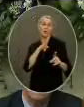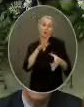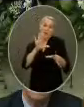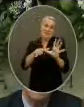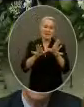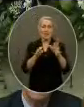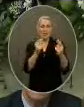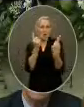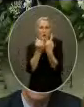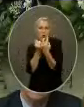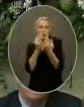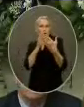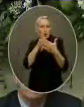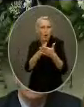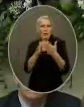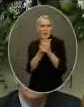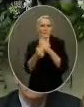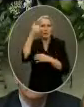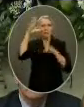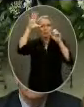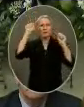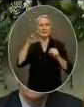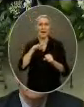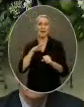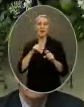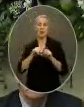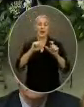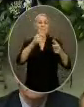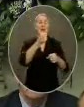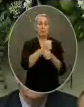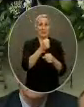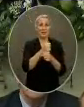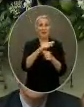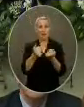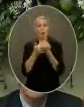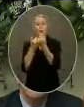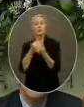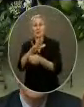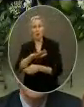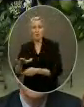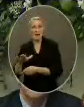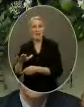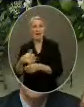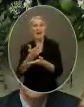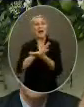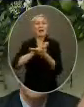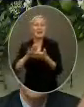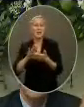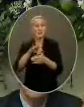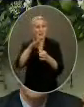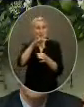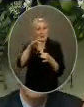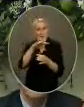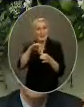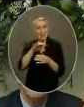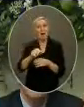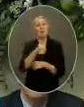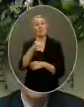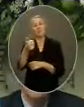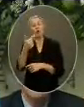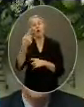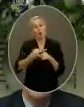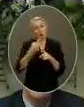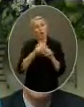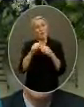lutte contre la pauvreté. Alors, M. le Président, il y a la prime au travail, le soutien aux enfants, la gratuité des médicaments, le logement